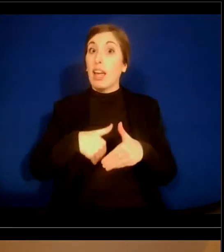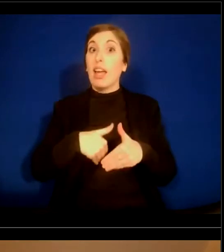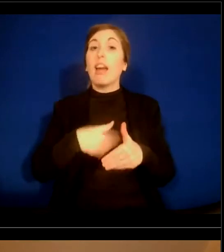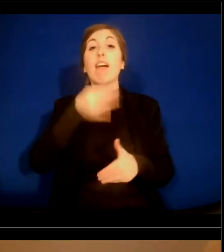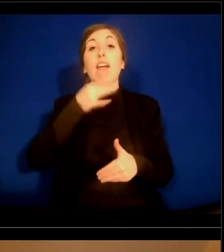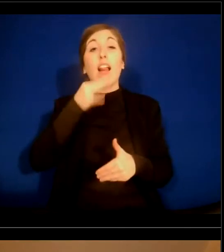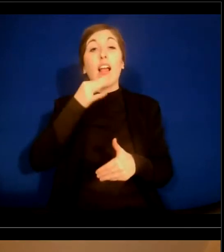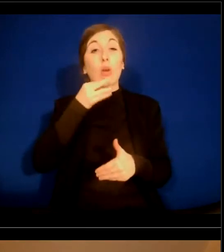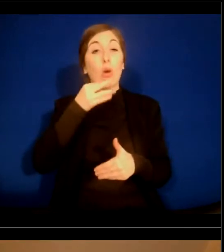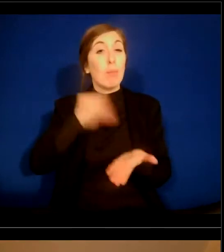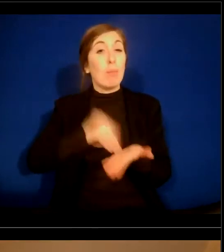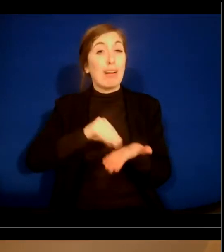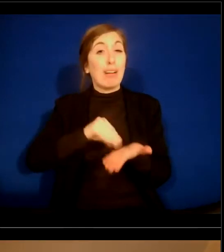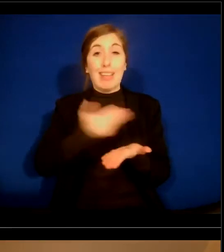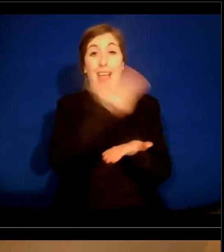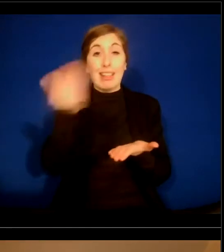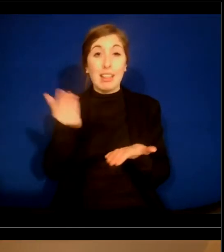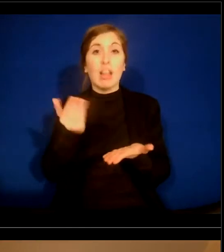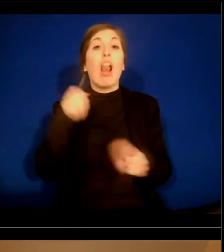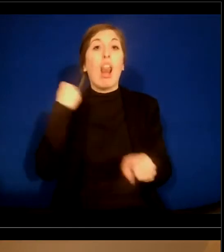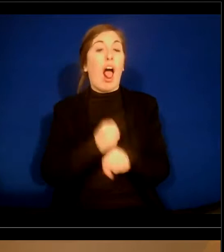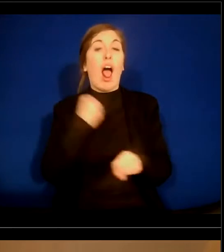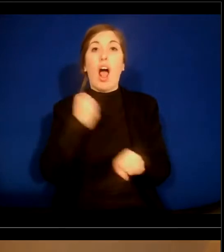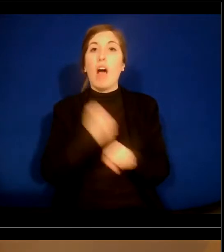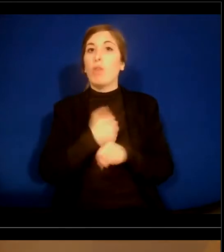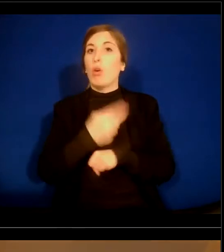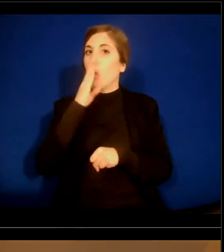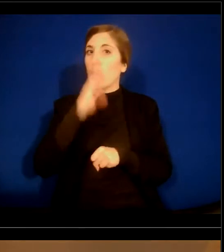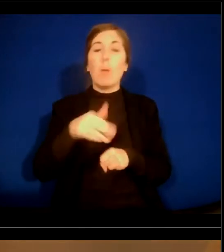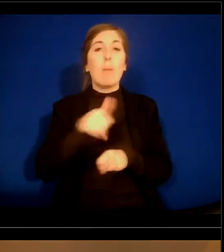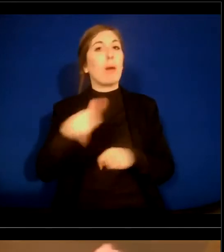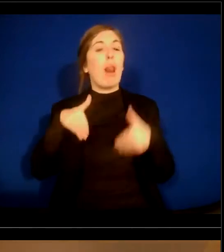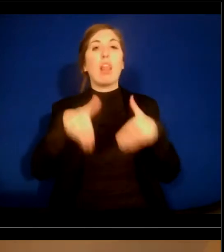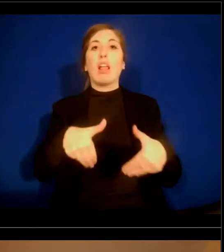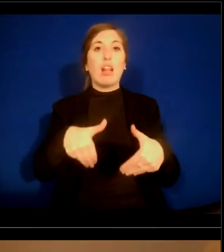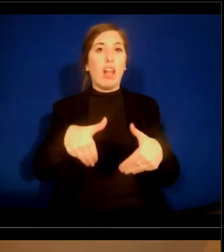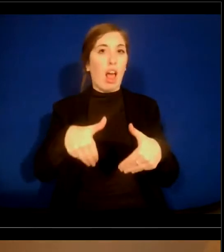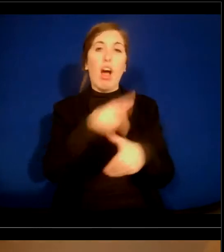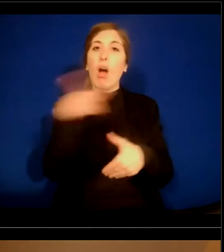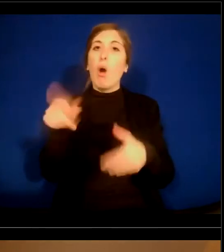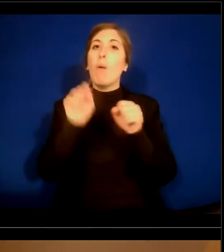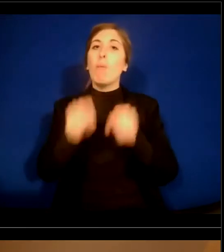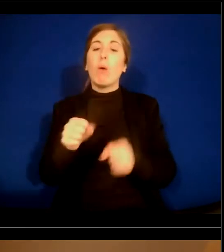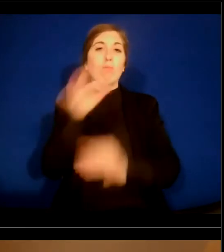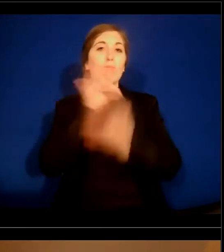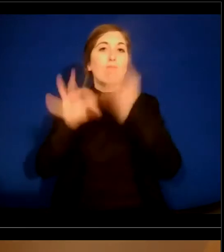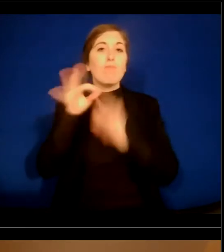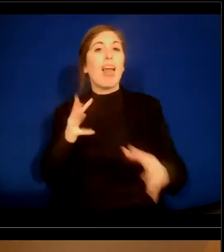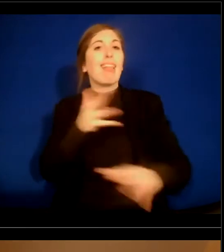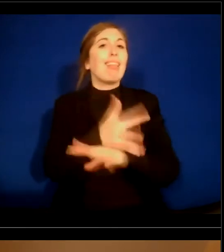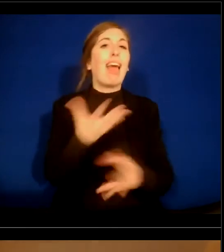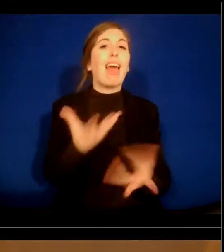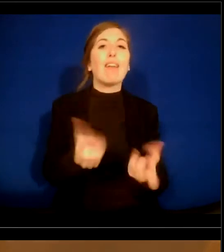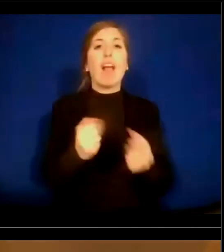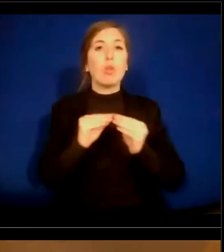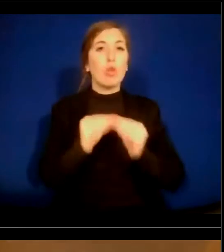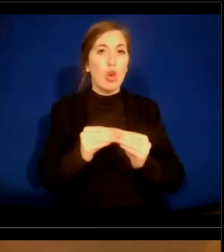sul campo, che ci possono dire di che cosa c'è bisogno e come effettivamente si possa intervenire. Allora,